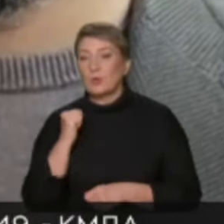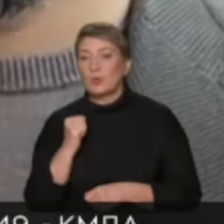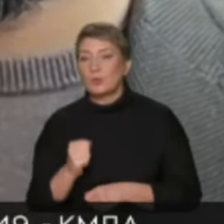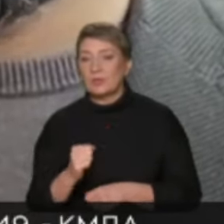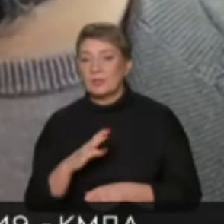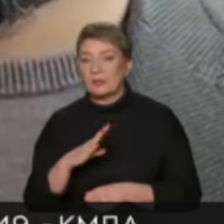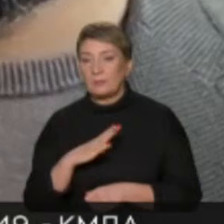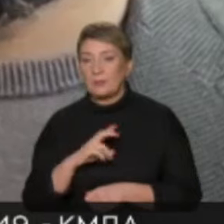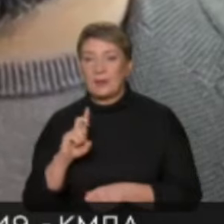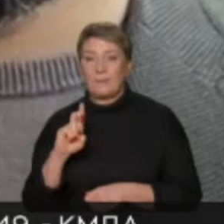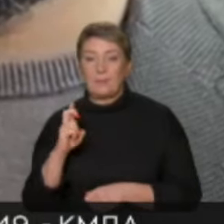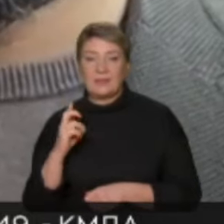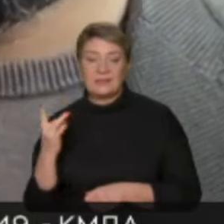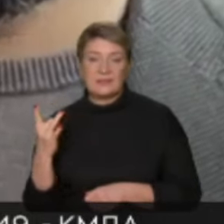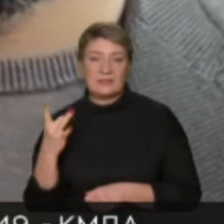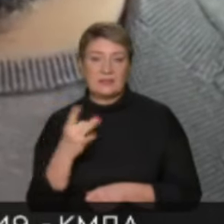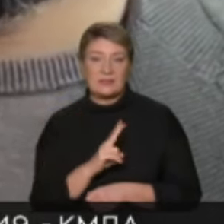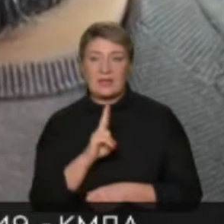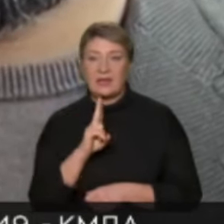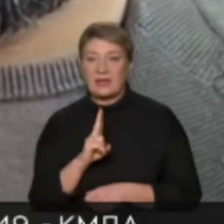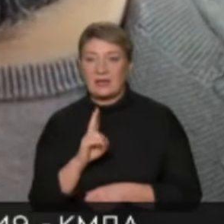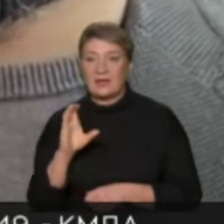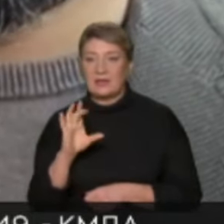нанесены баллистическими ракетами КСИР. Это